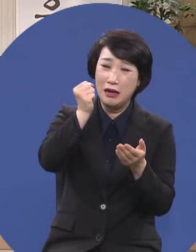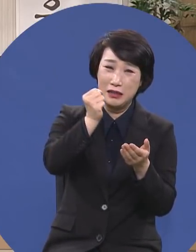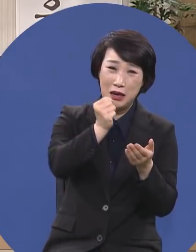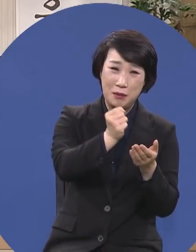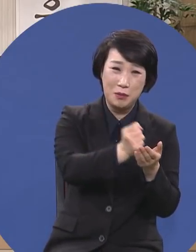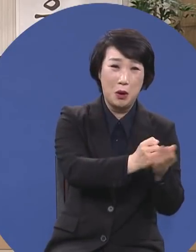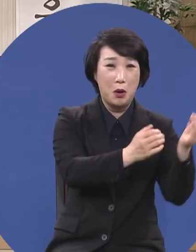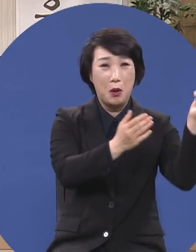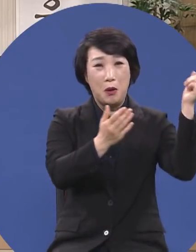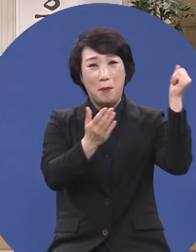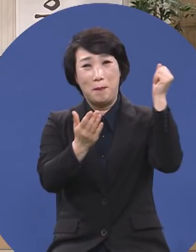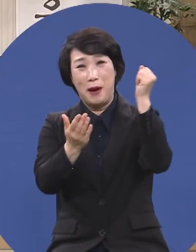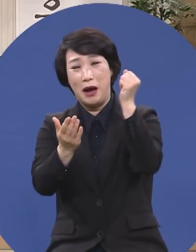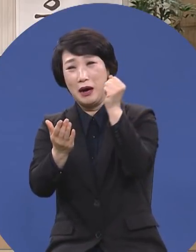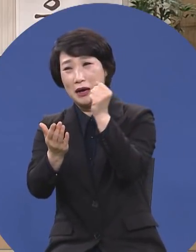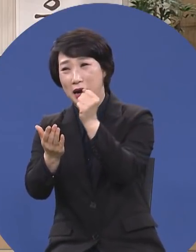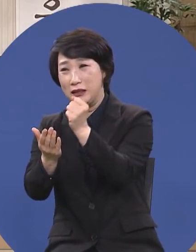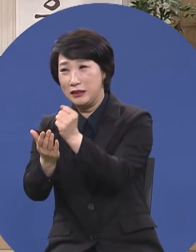십자가에